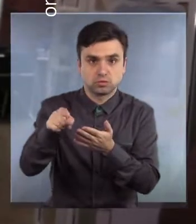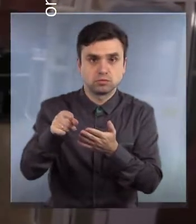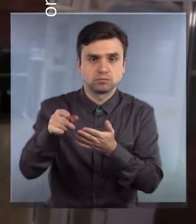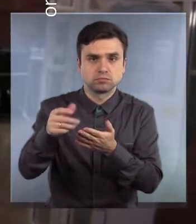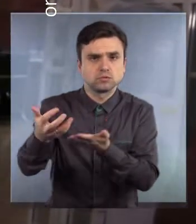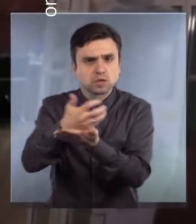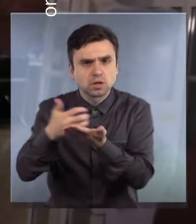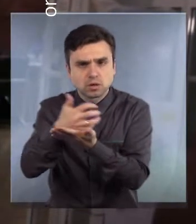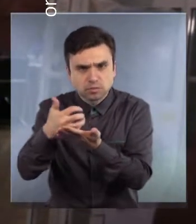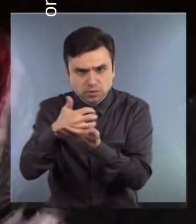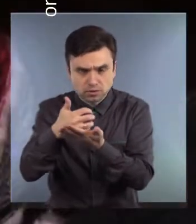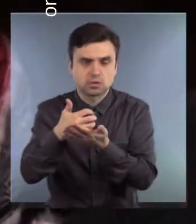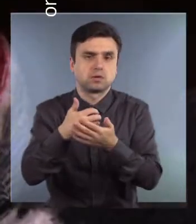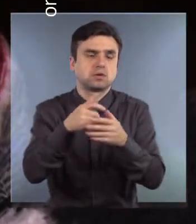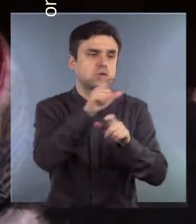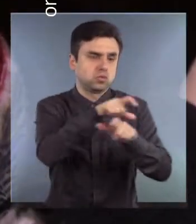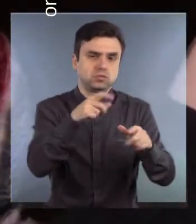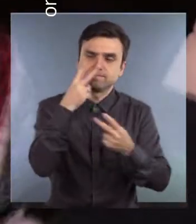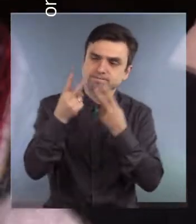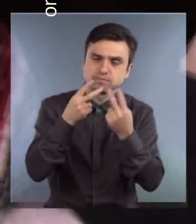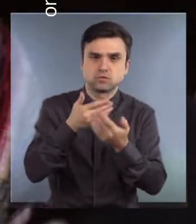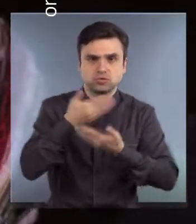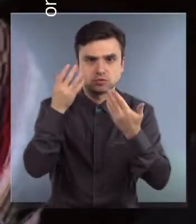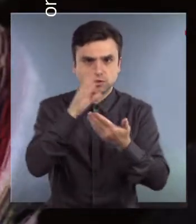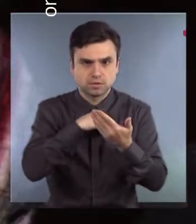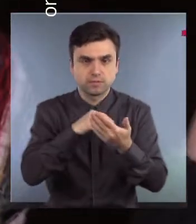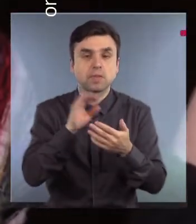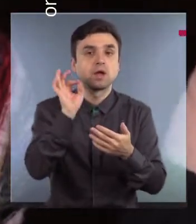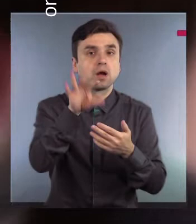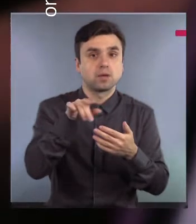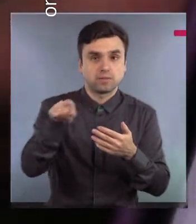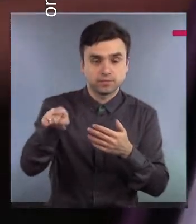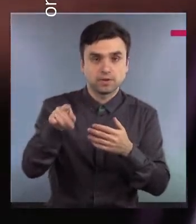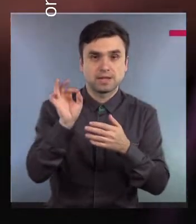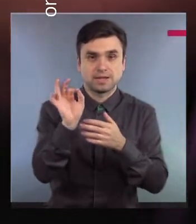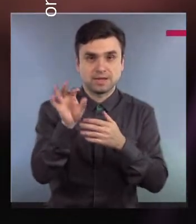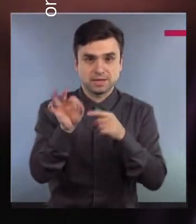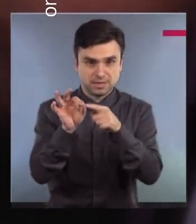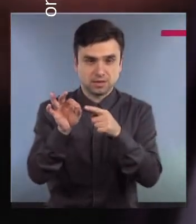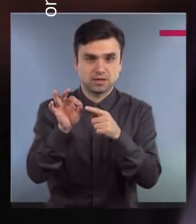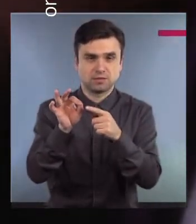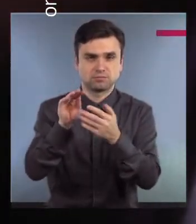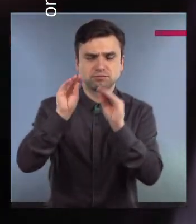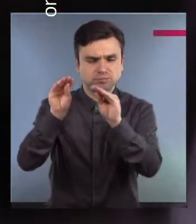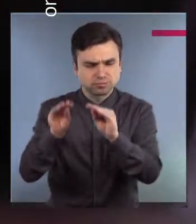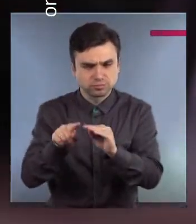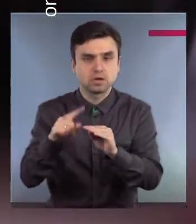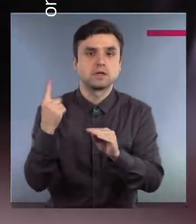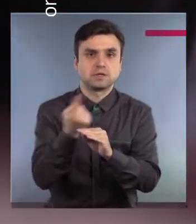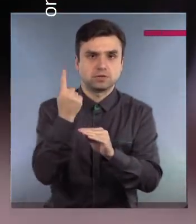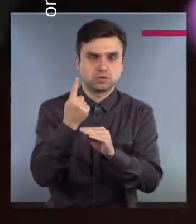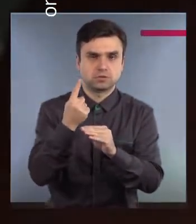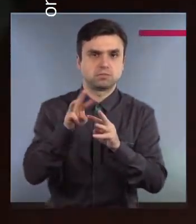це єдиний телеграм-канал, верифікований Міністерством охорони здоров'я, який містить всі дані, рекомендації та